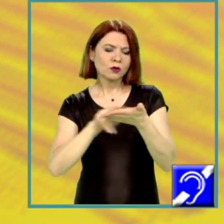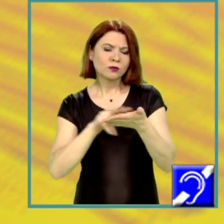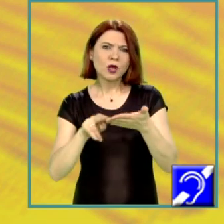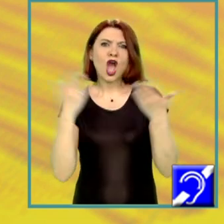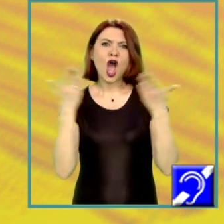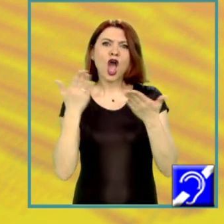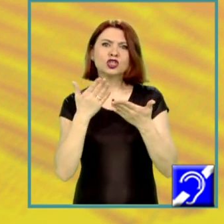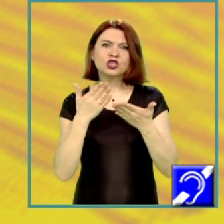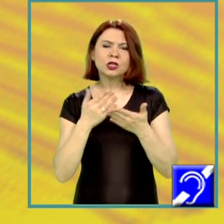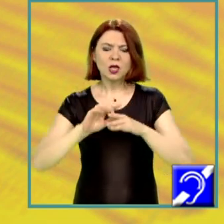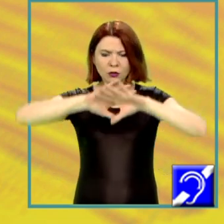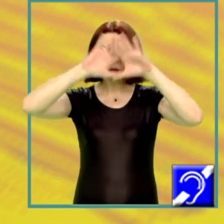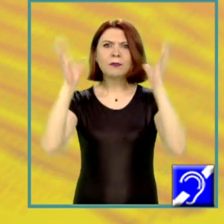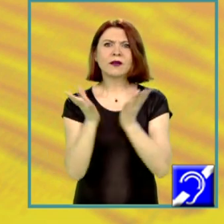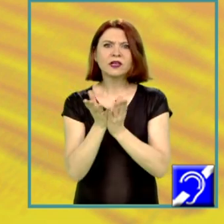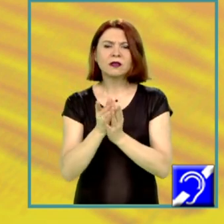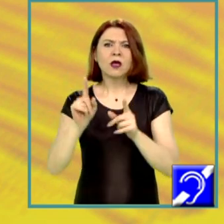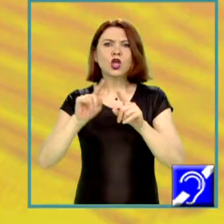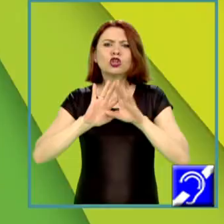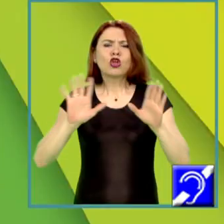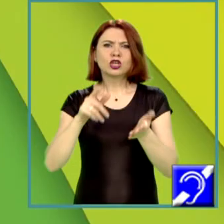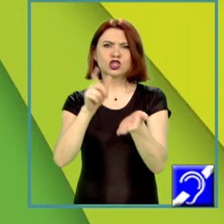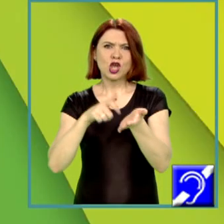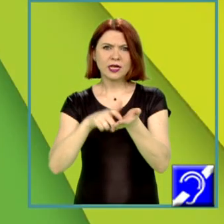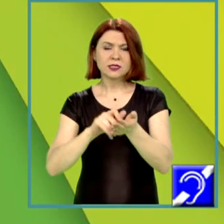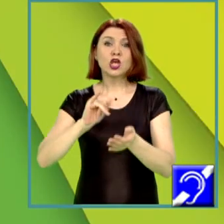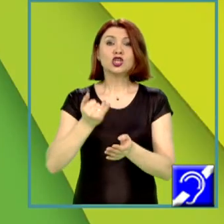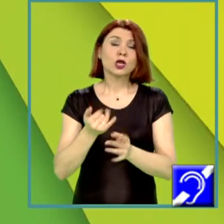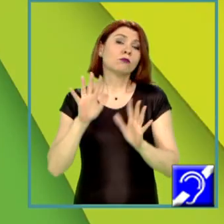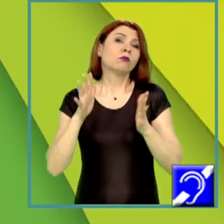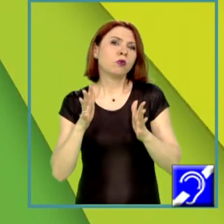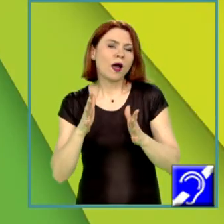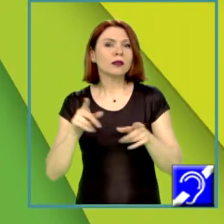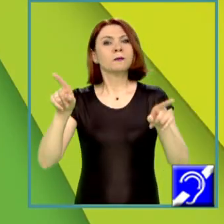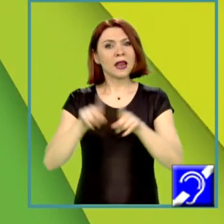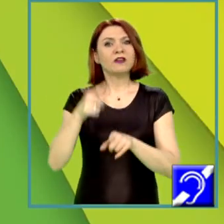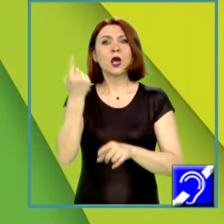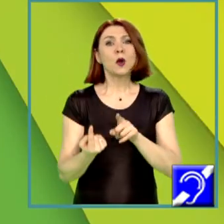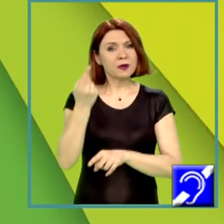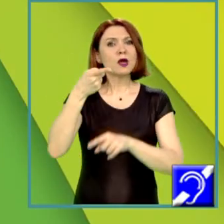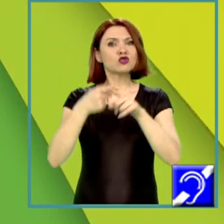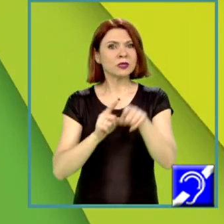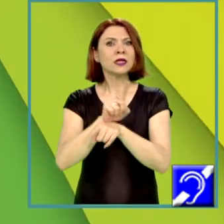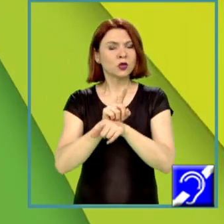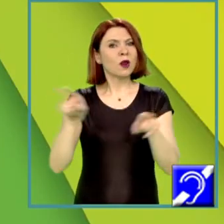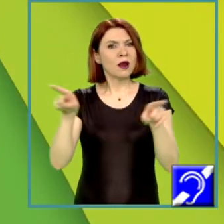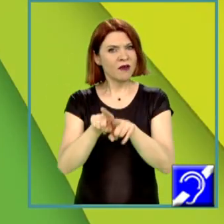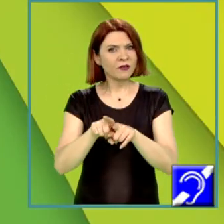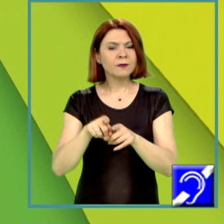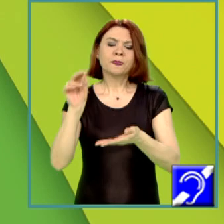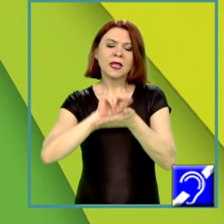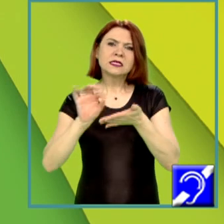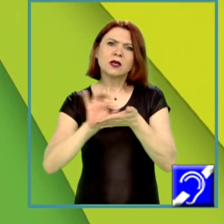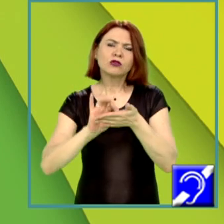informativă globală a întregii lor subiecte și eventual tot în prima jumătate de oră de examen să vă